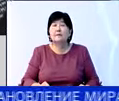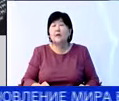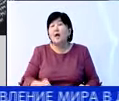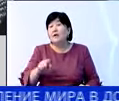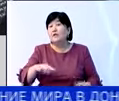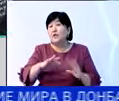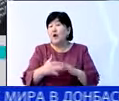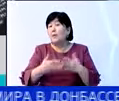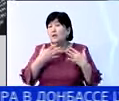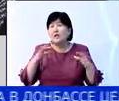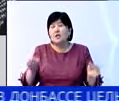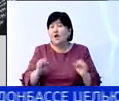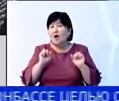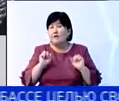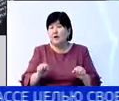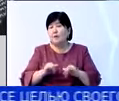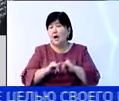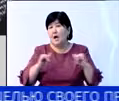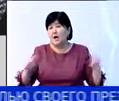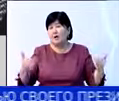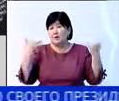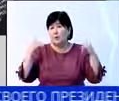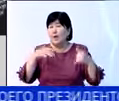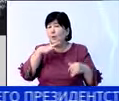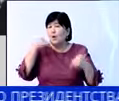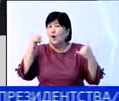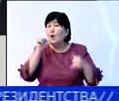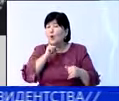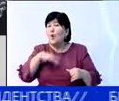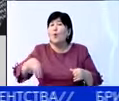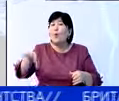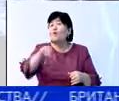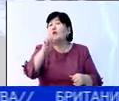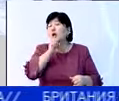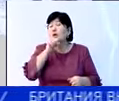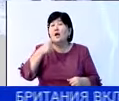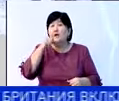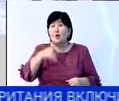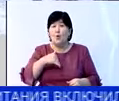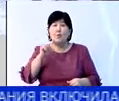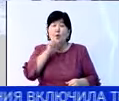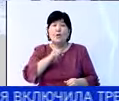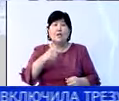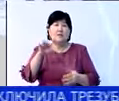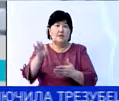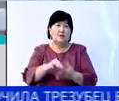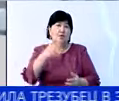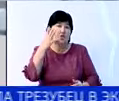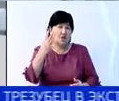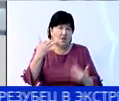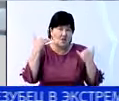В этом ауле нет никакой возможности разводить скот. Очень много скотоградов. У всех крадут. Вчера у меня украли сразу 4